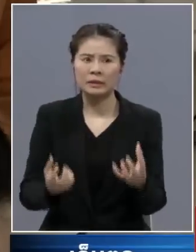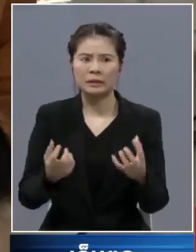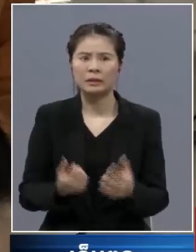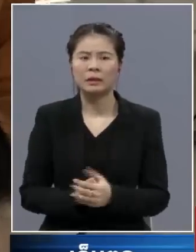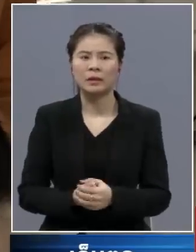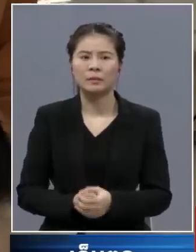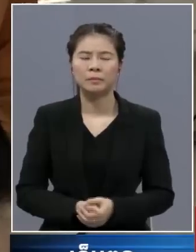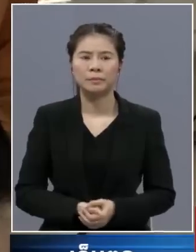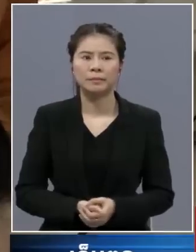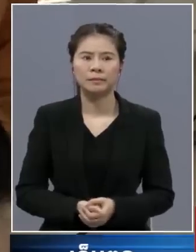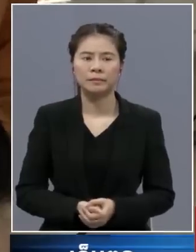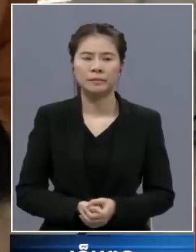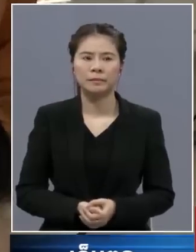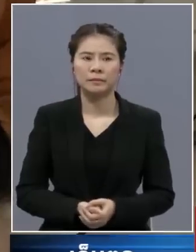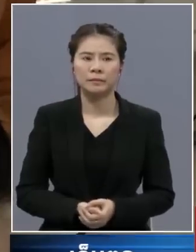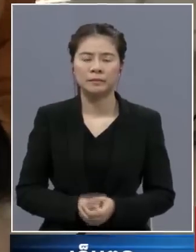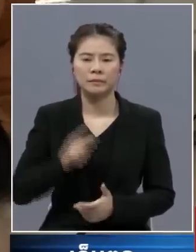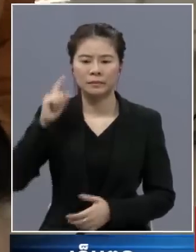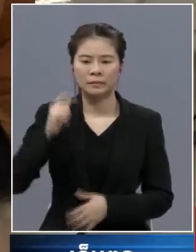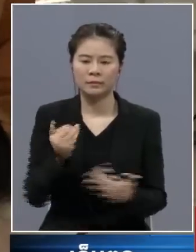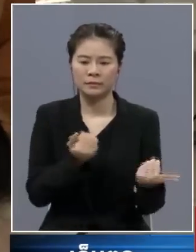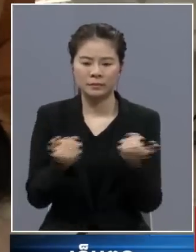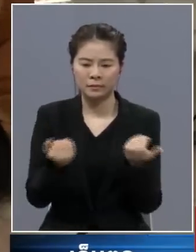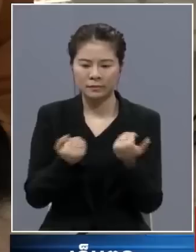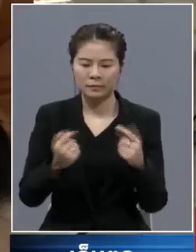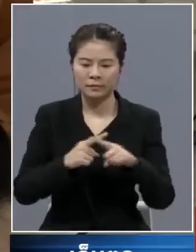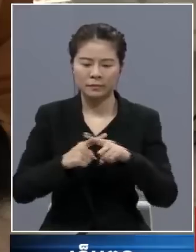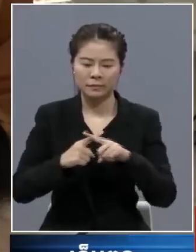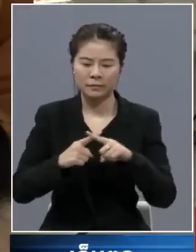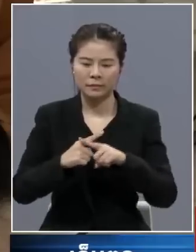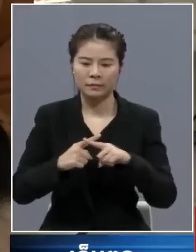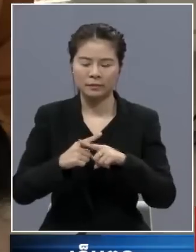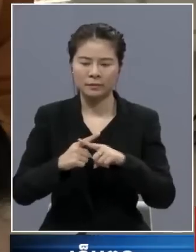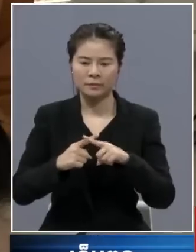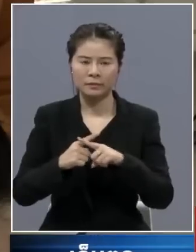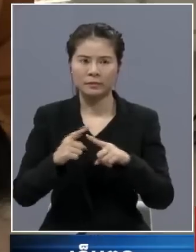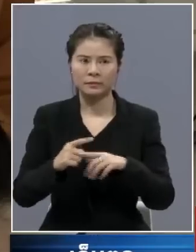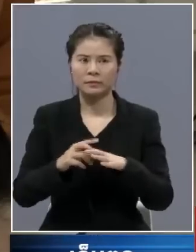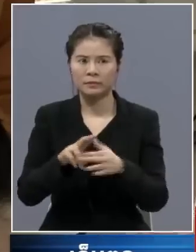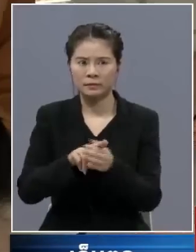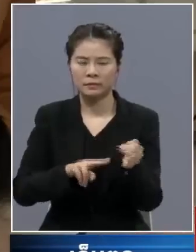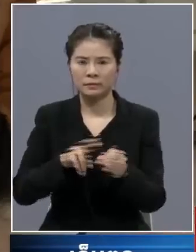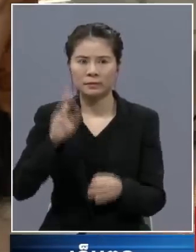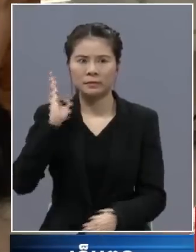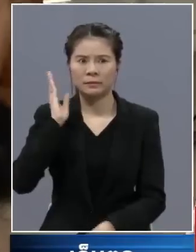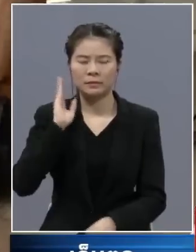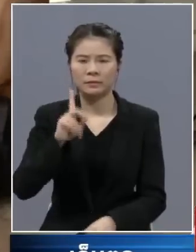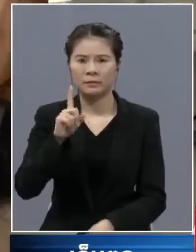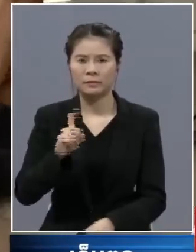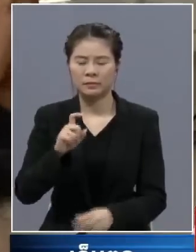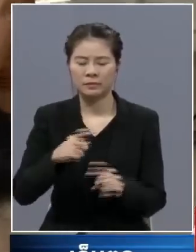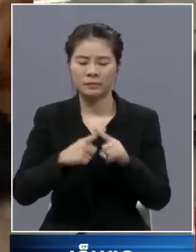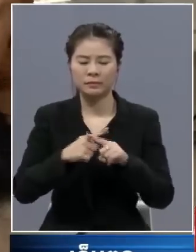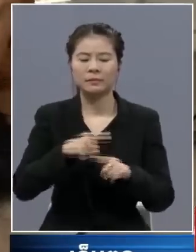ต่อีกคนนึงคืออ ีกคนนึงคือลูกชายของคนที่บาดเจ็บในครอบครัวแฟนเขาเสียตายคาที่อยู่ที่นี่เล